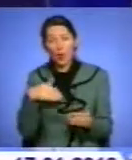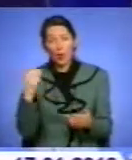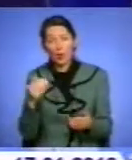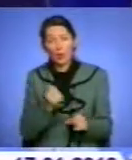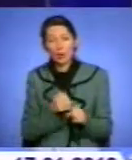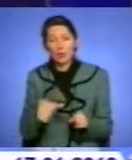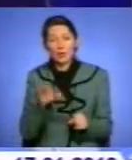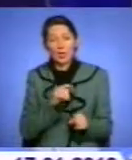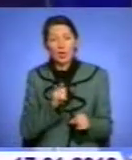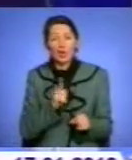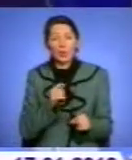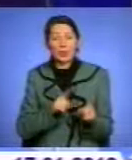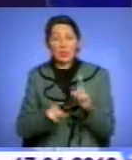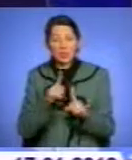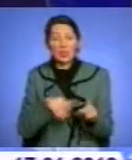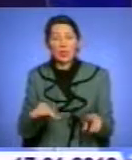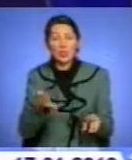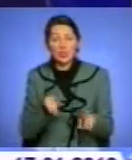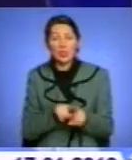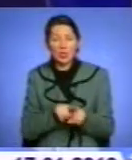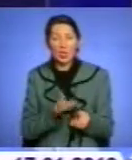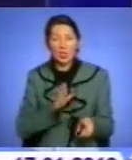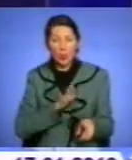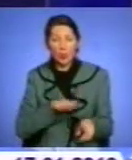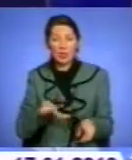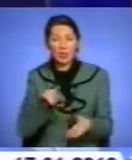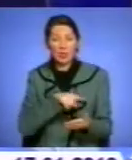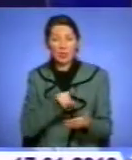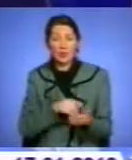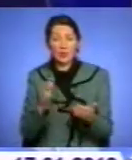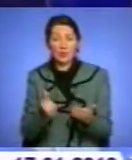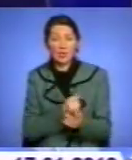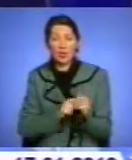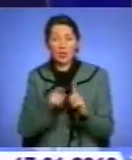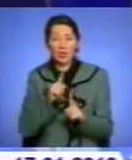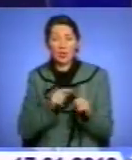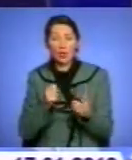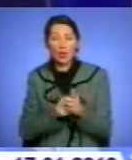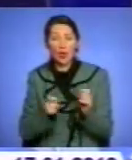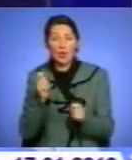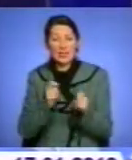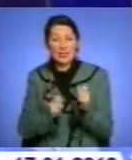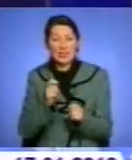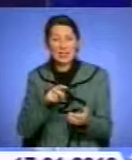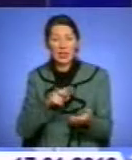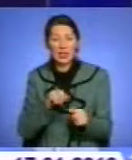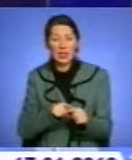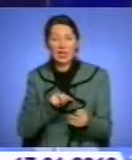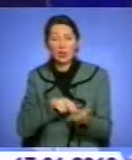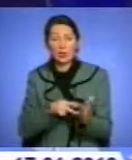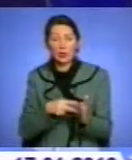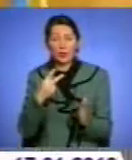щоб засідання все ж таки відбулося і усі питання встигли розглянути до сесії. Вона запланована на 25